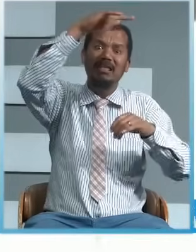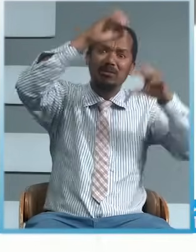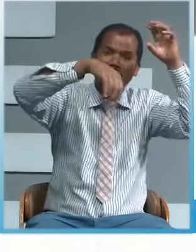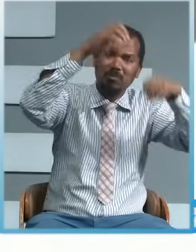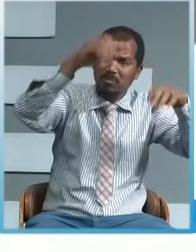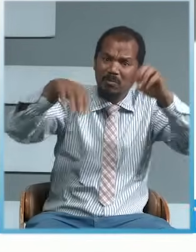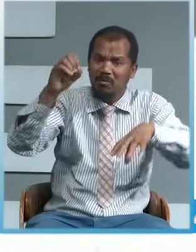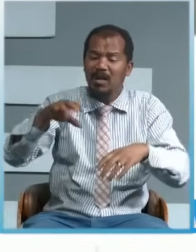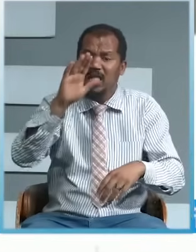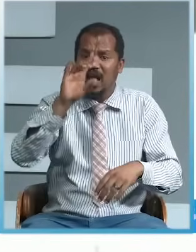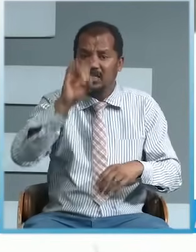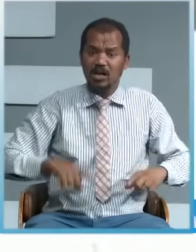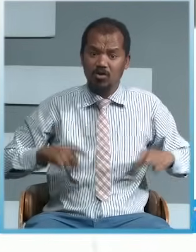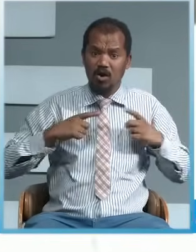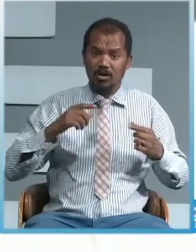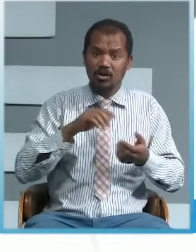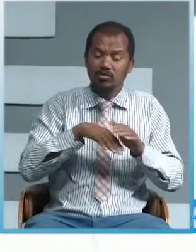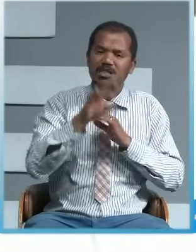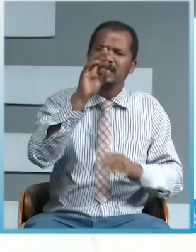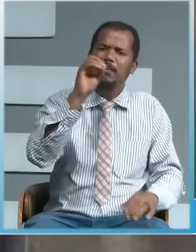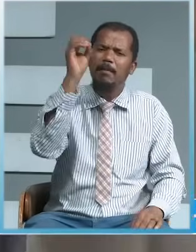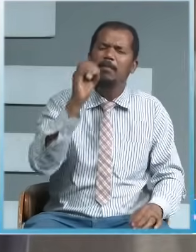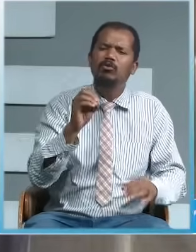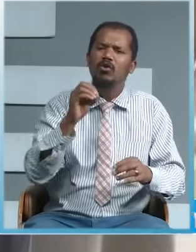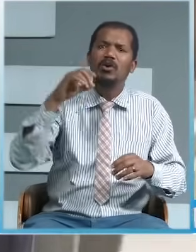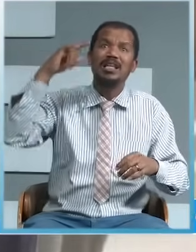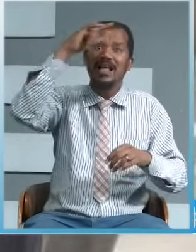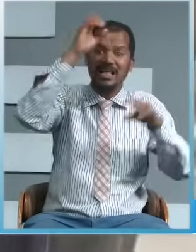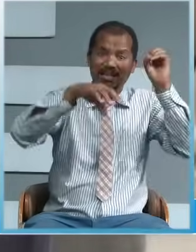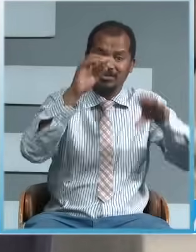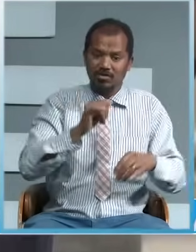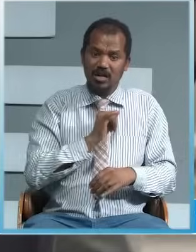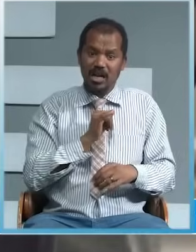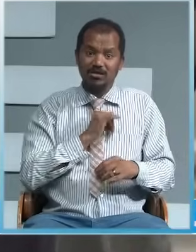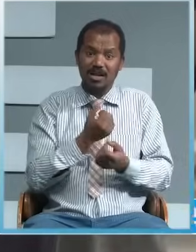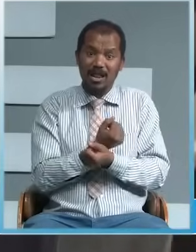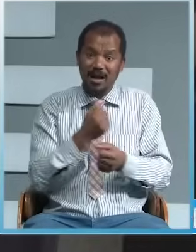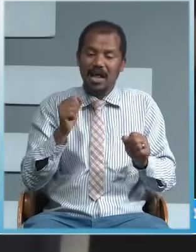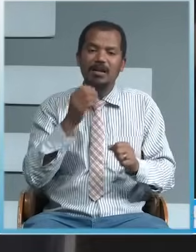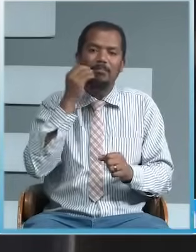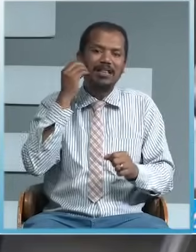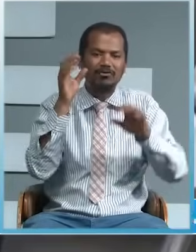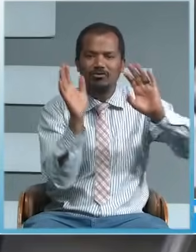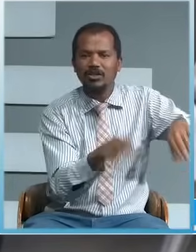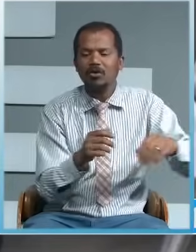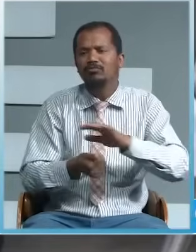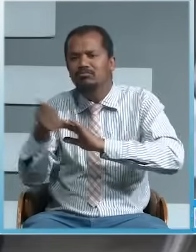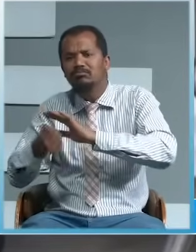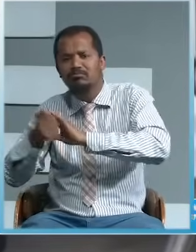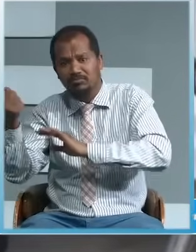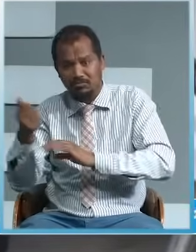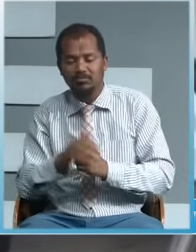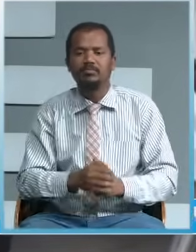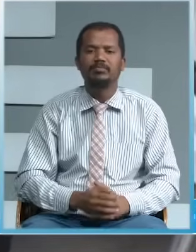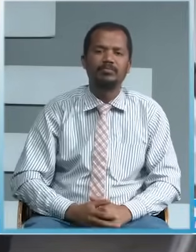የአየር ጥቃት የተነሳ ከጋዛ ነዋሪዎች ውስጥ 70% ያህሉ ከእስራኤል የአየር ጥቃቶች ራሳቸውን ለማትረፍ ቤታቸውን ለቀው